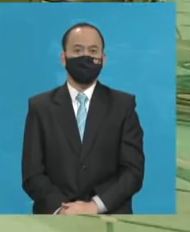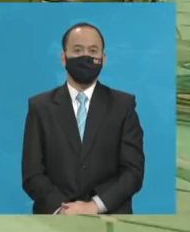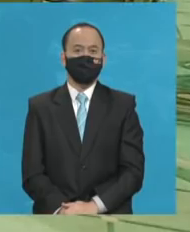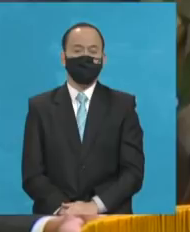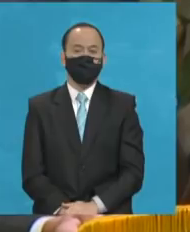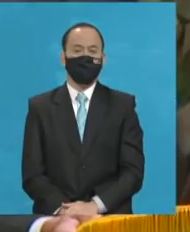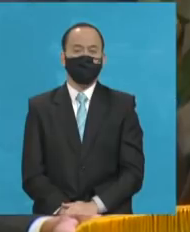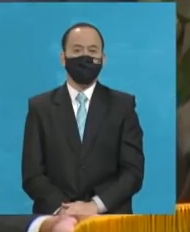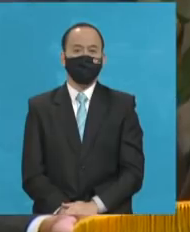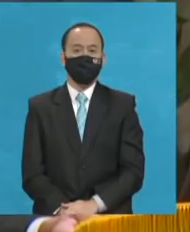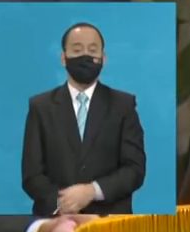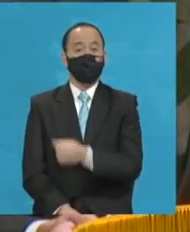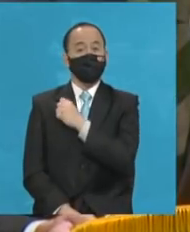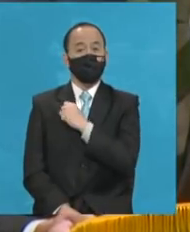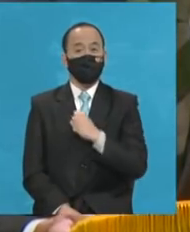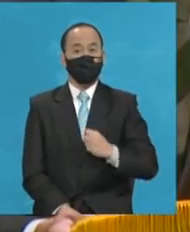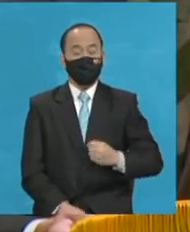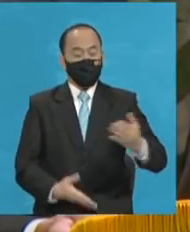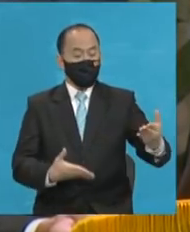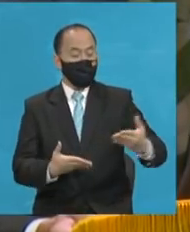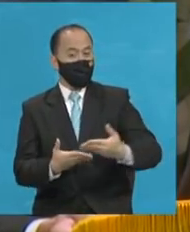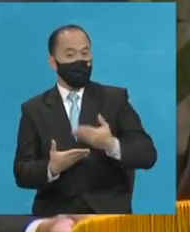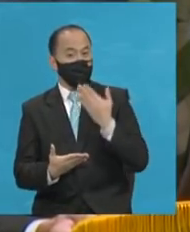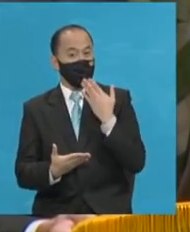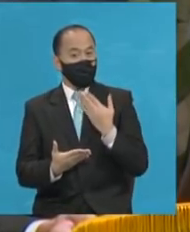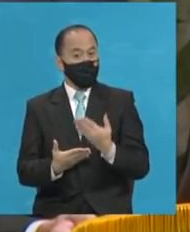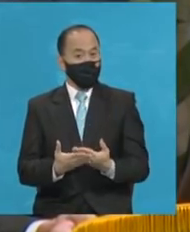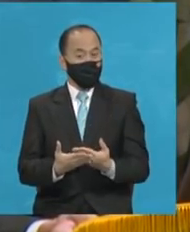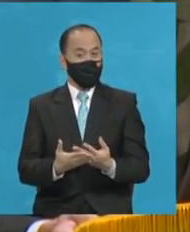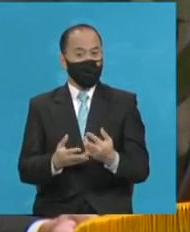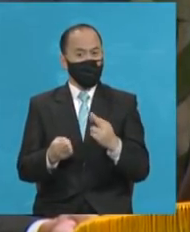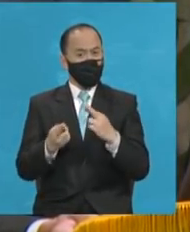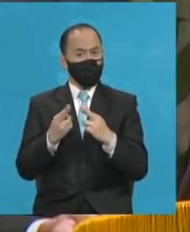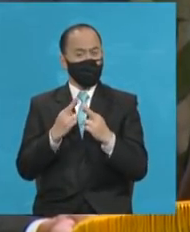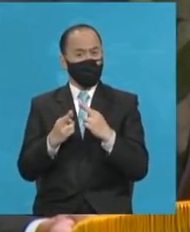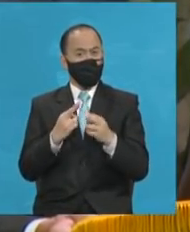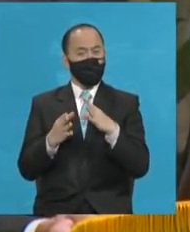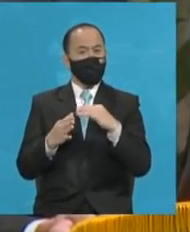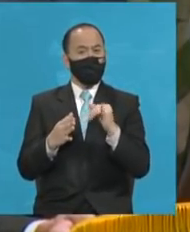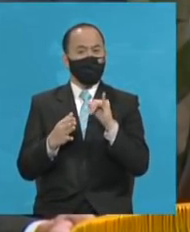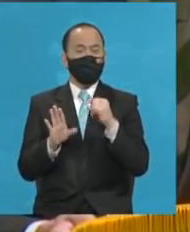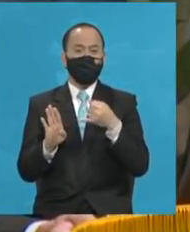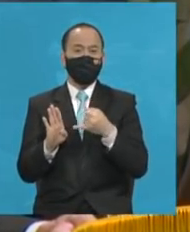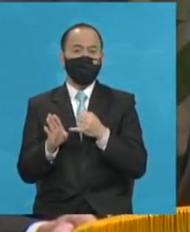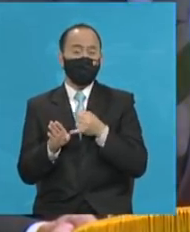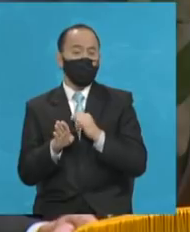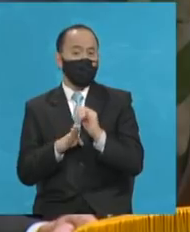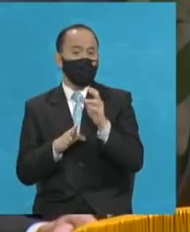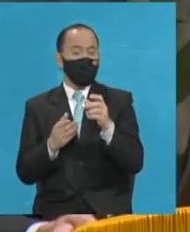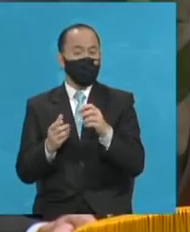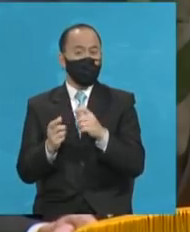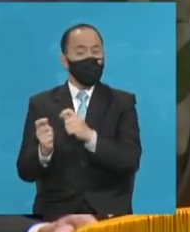Hai bete menyambut baik Hai perundingan dengan Pangesti ravan bersama